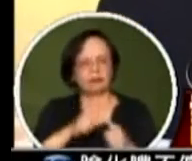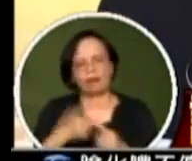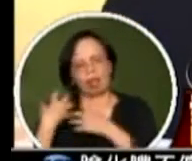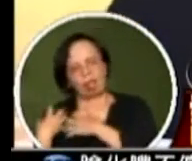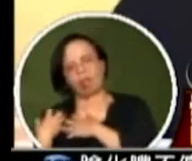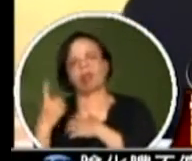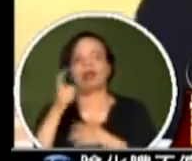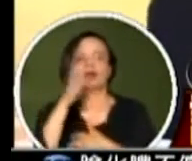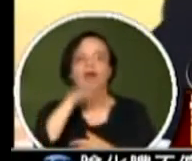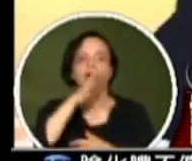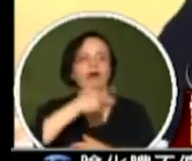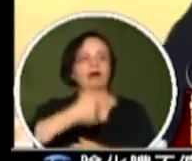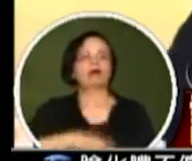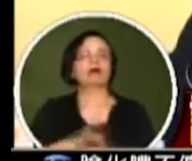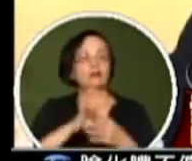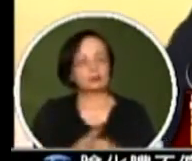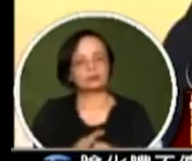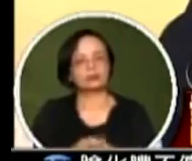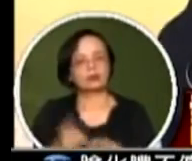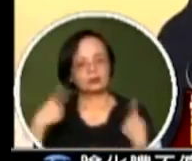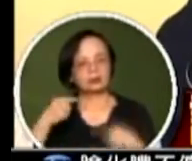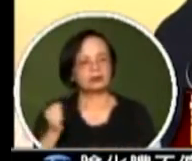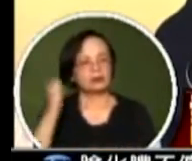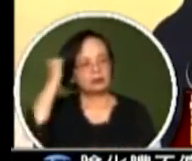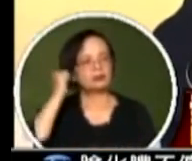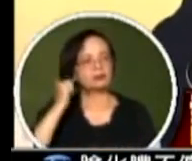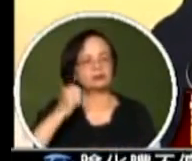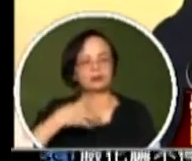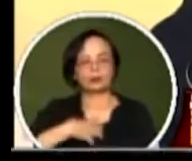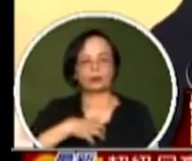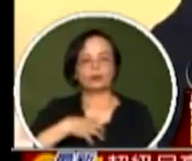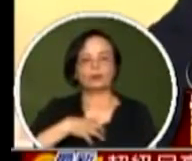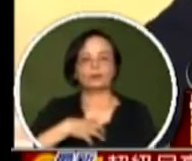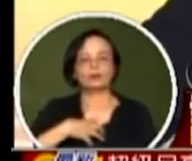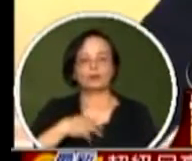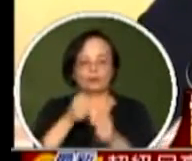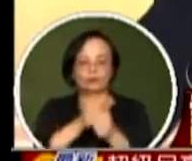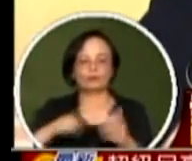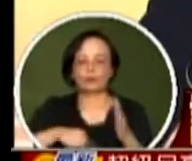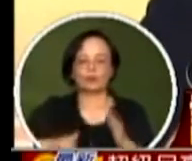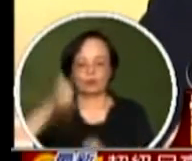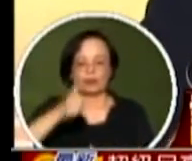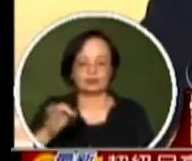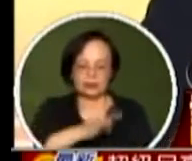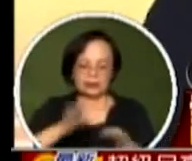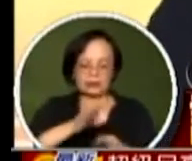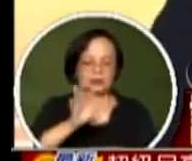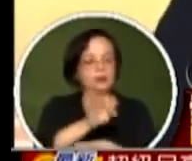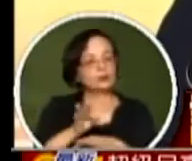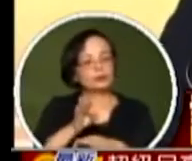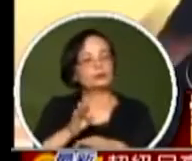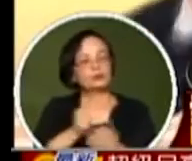负担了，所以我也一直建议说，我们的吴副院长呢，这经济学家呢，真的，就我们现在民党有一个问题，